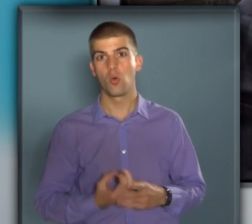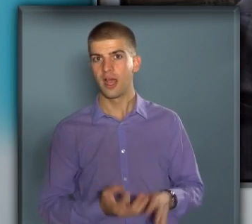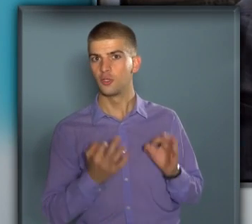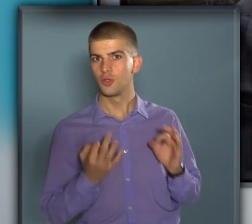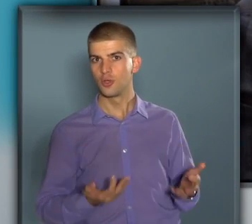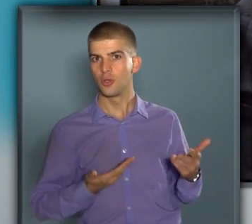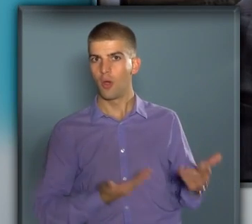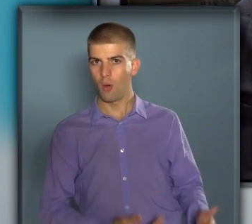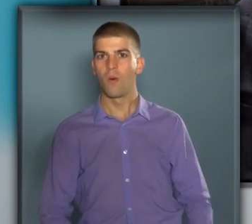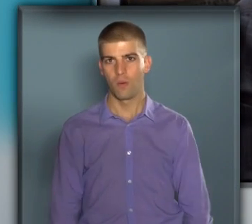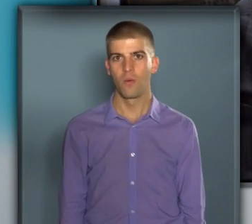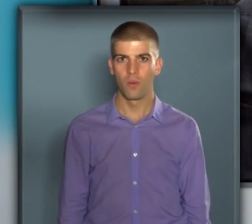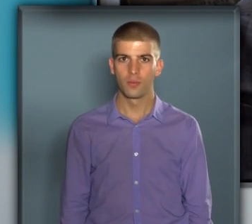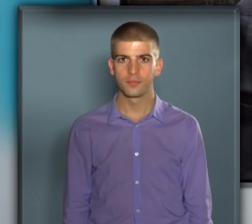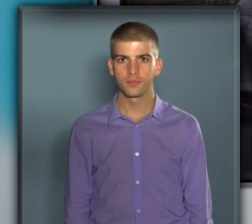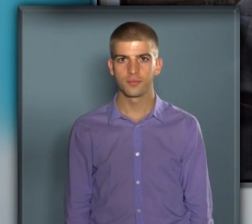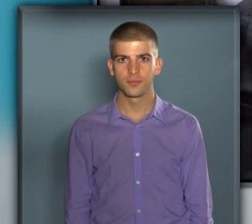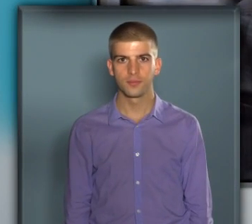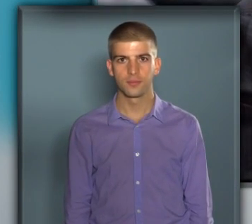büdzséjébe.